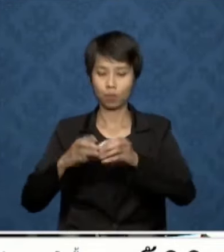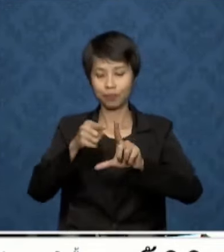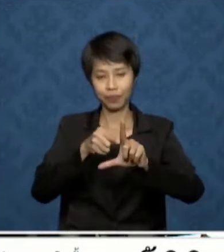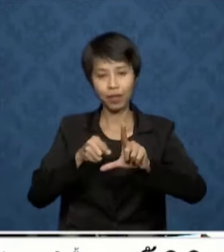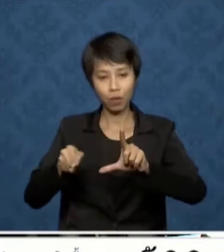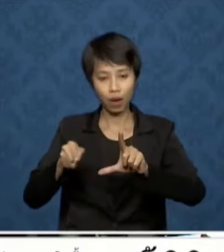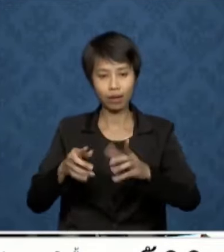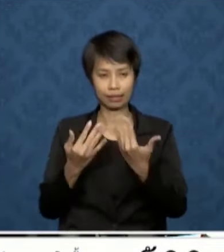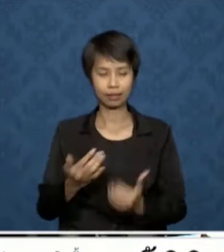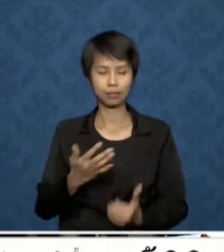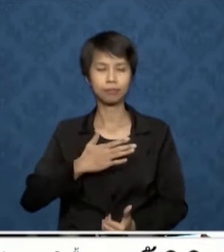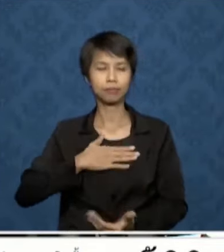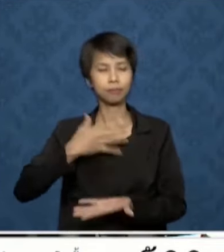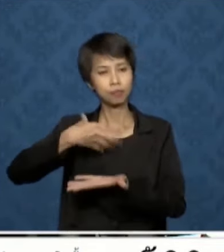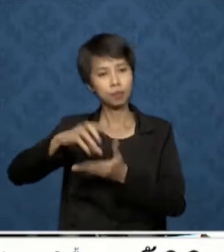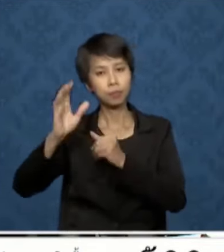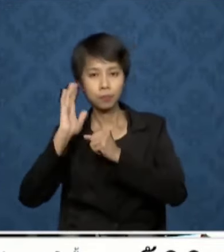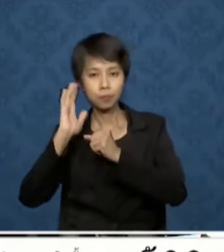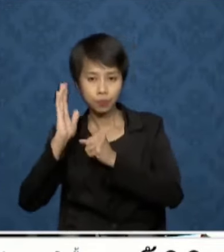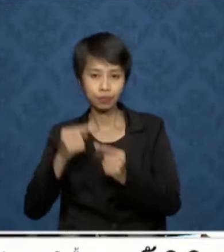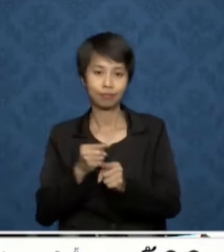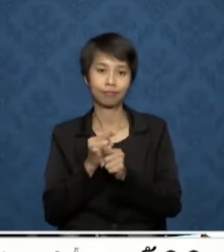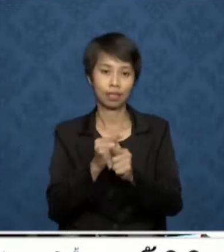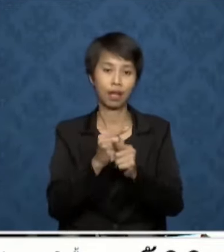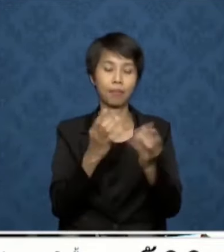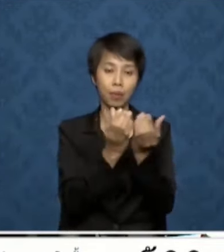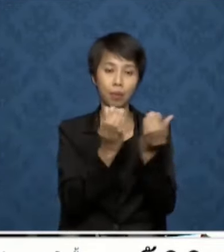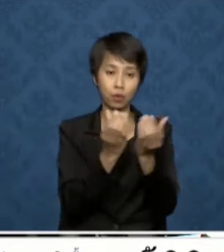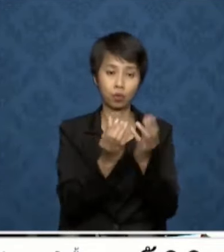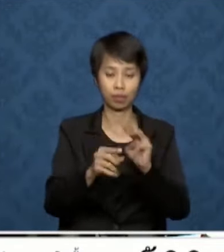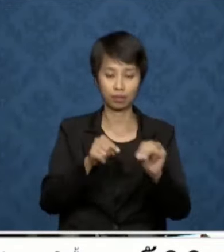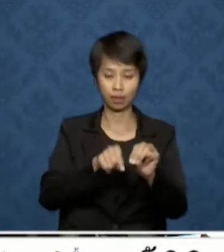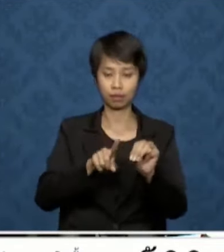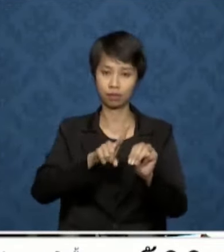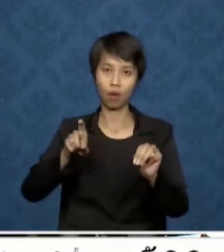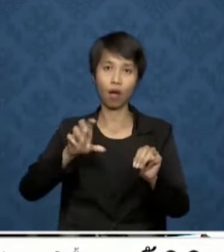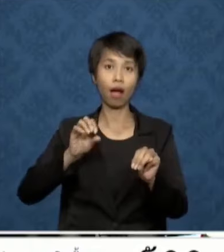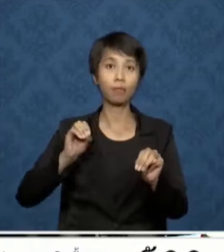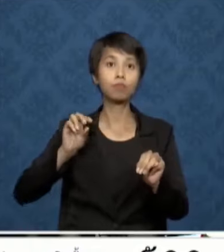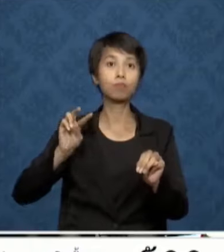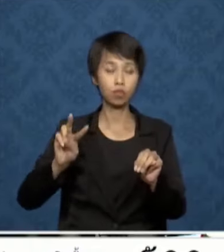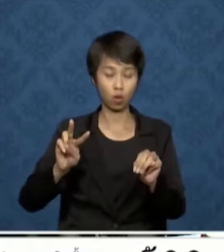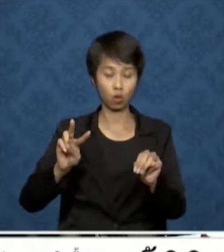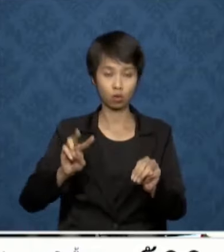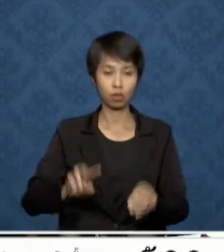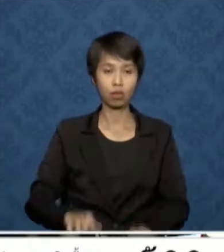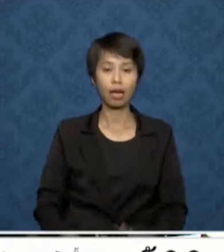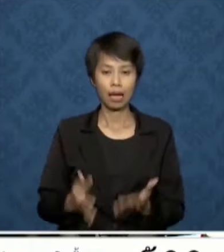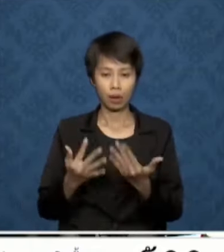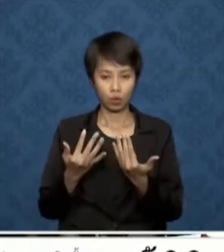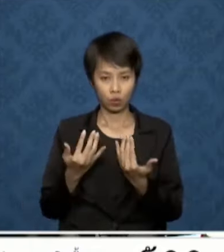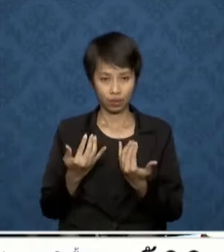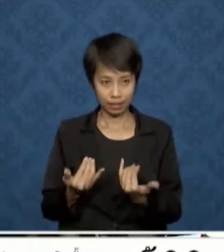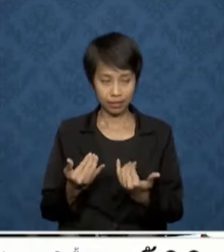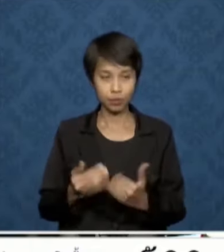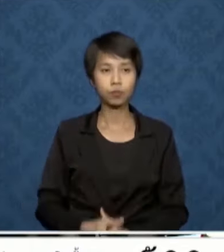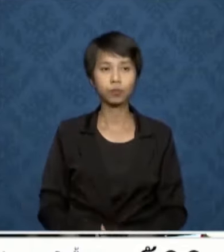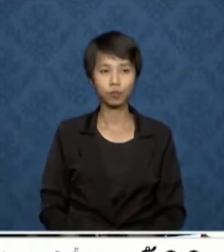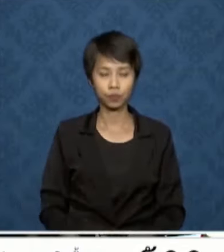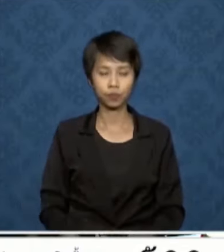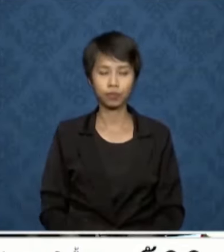sino ขอข่อ